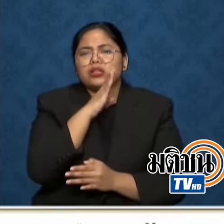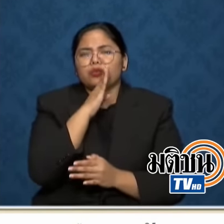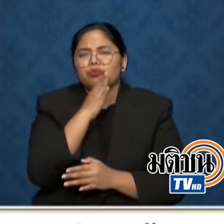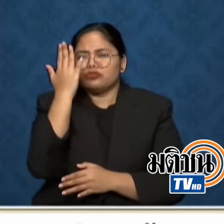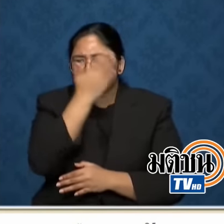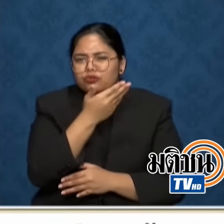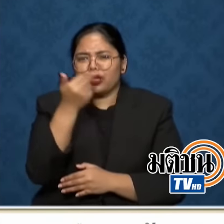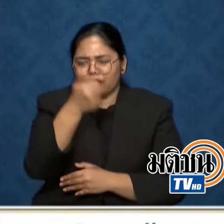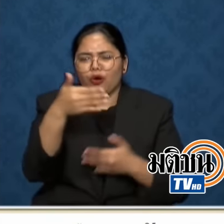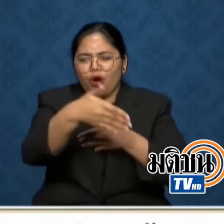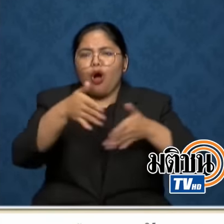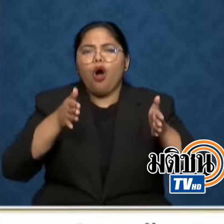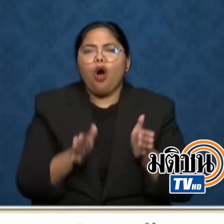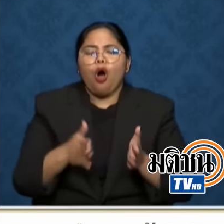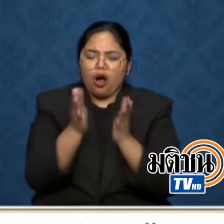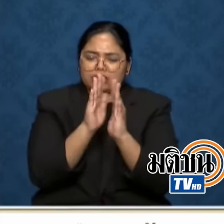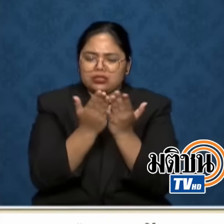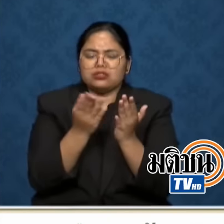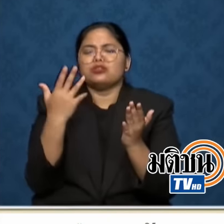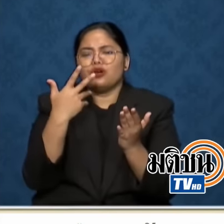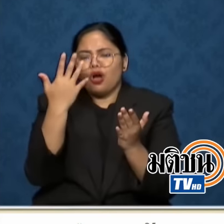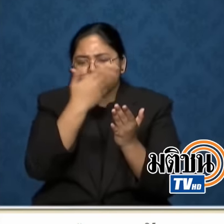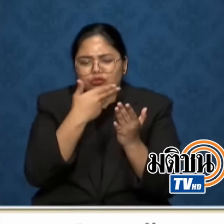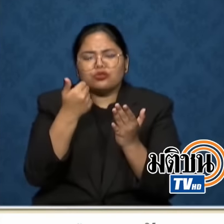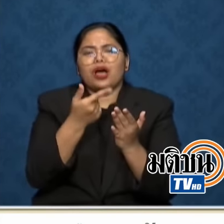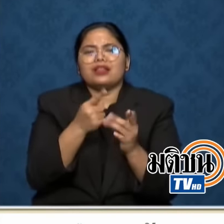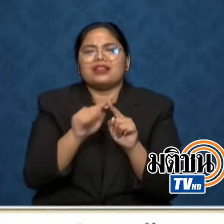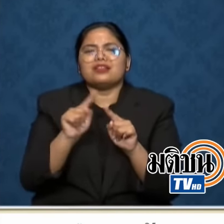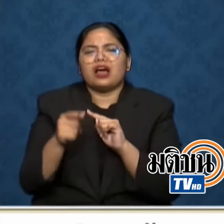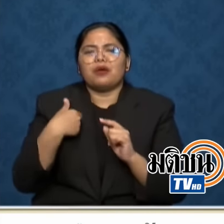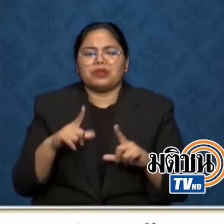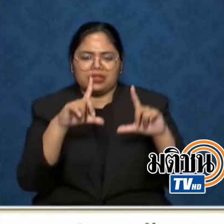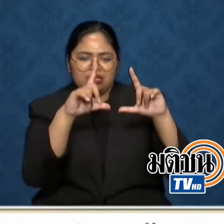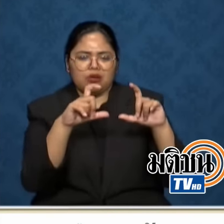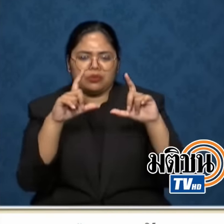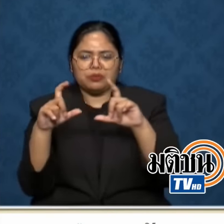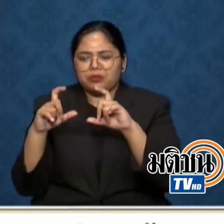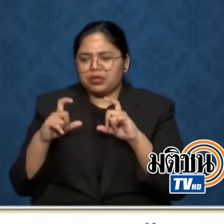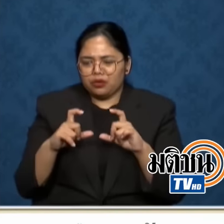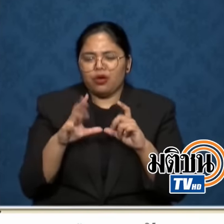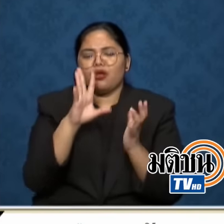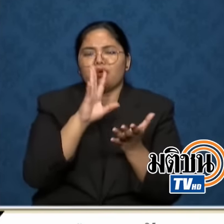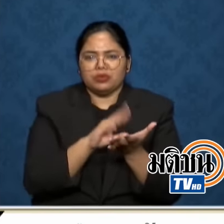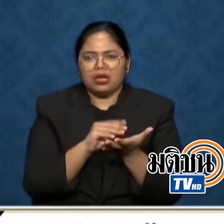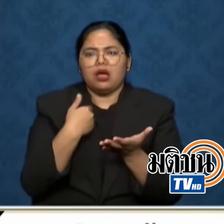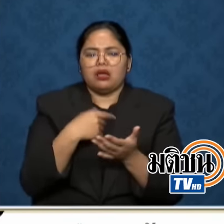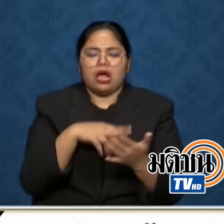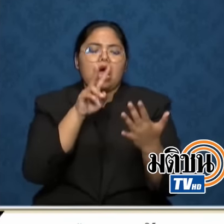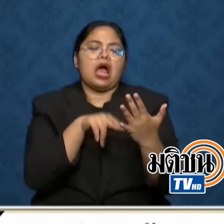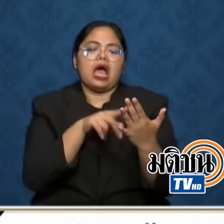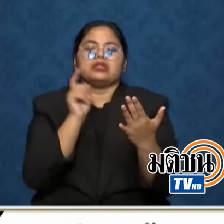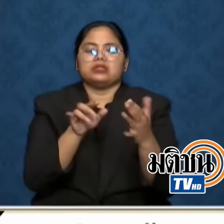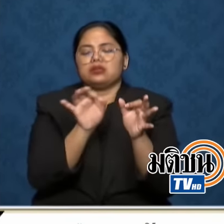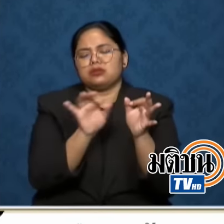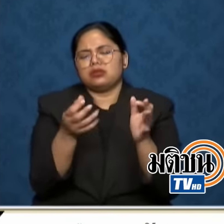วยๆห้องสมุดสวยๆเนี่ยคนเข้าไปถ่ายรูปอินสตาแกรมอย่างน้อยเขาไปถ่ายรูปอย่างเดียวเขาก็คงพลิกอ่านหนังสือสัก 2-3 บรรทัด